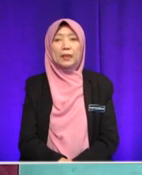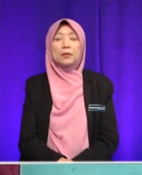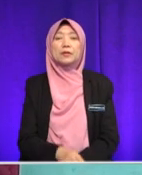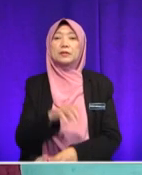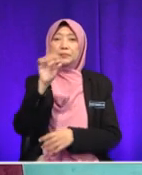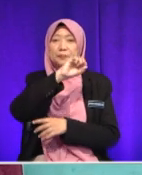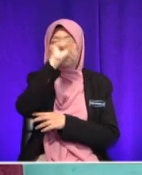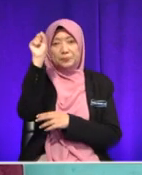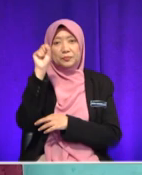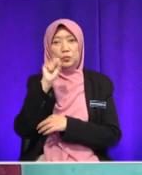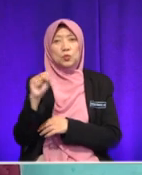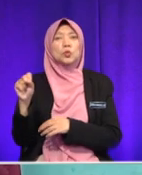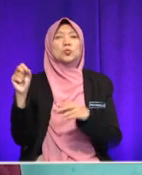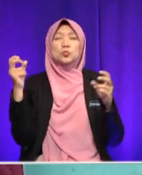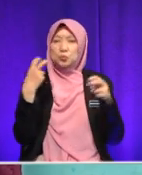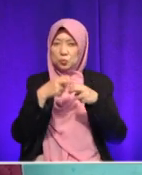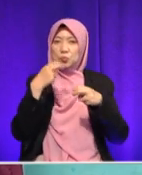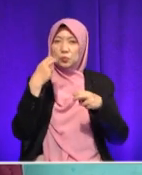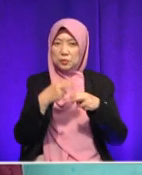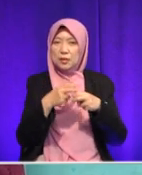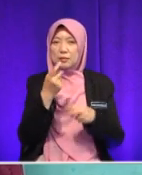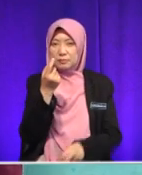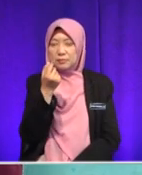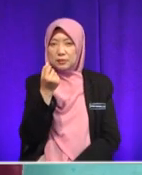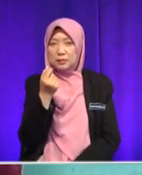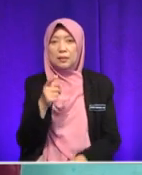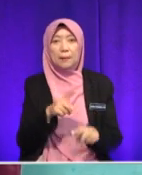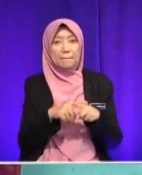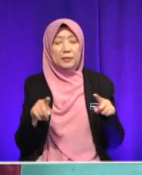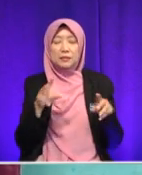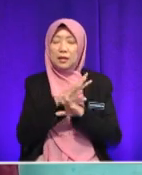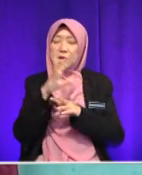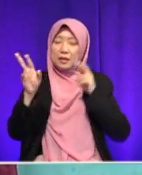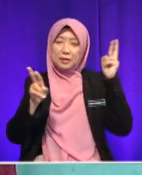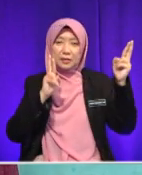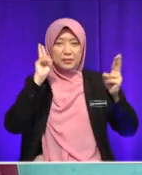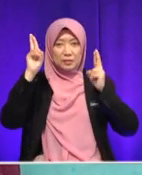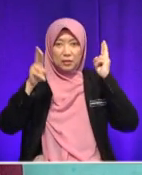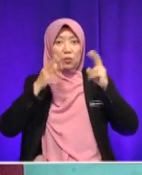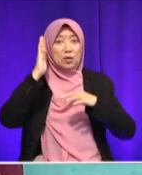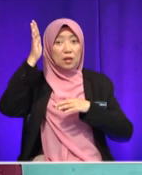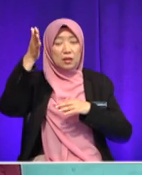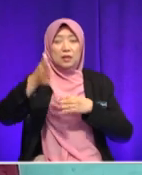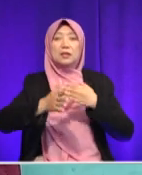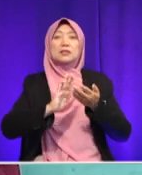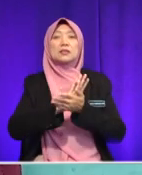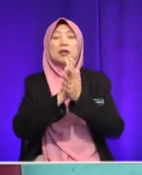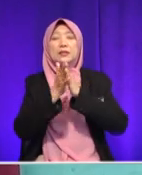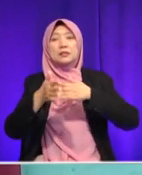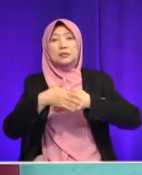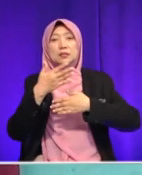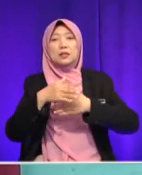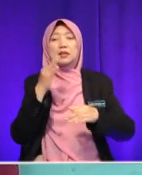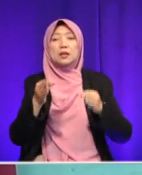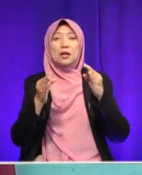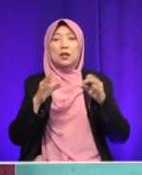seterusnya. Mencabar sedikit. Soalannya mencabar sedikit tapi jangan risau. Okey, soalan ini akan menjadi lebih senang jika anda buat banyak soalan